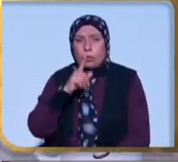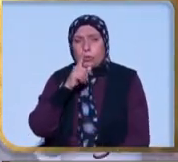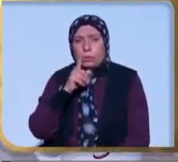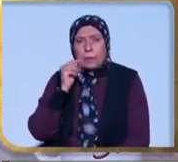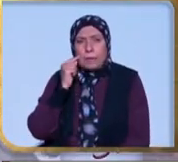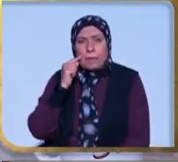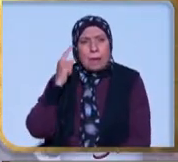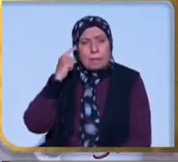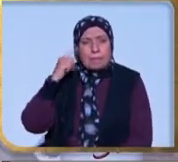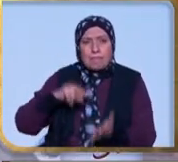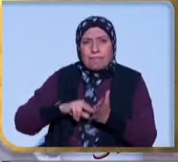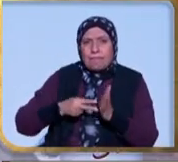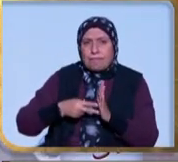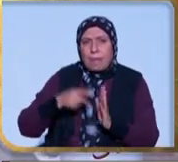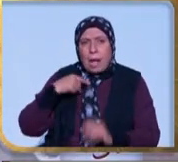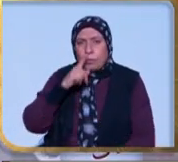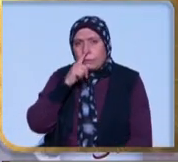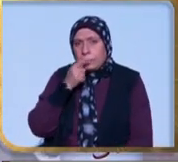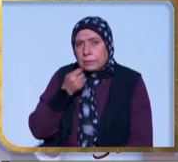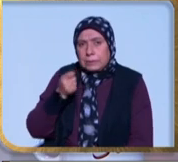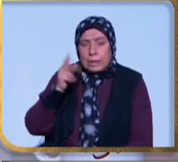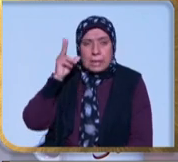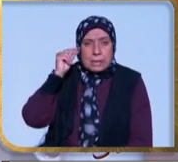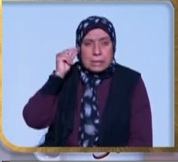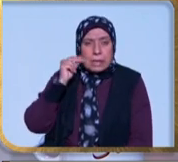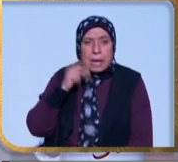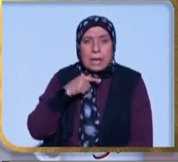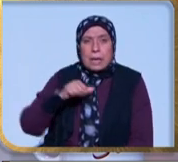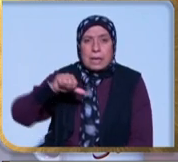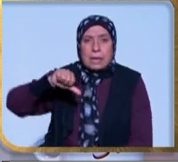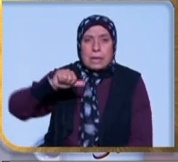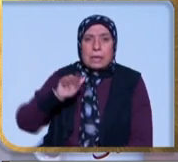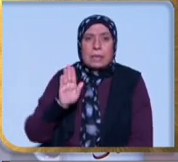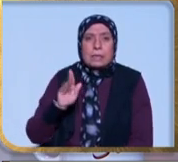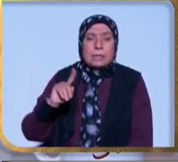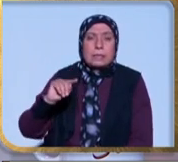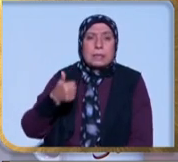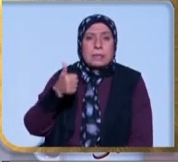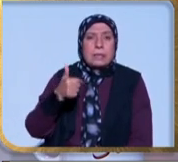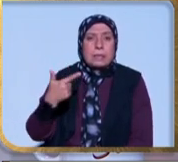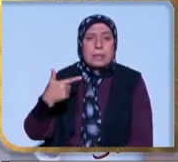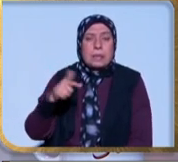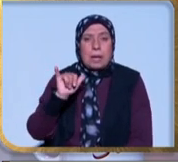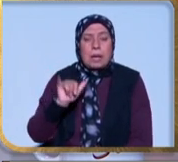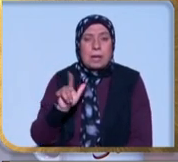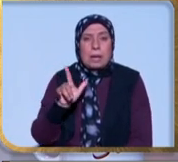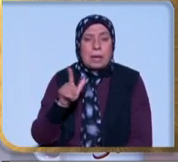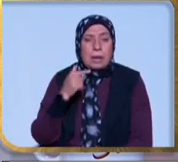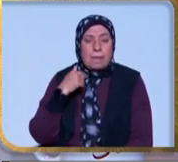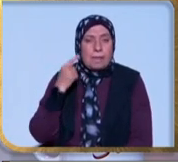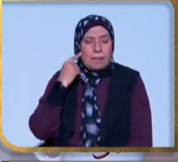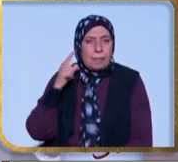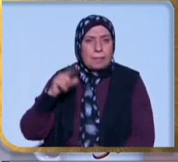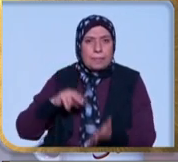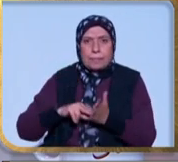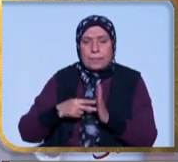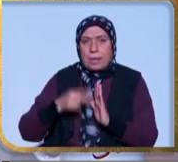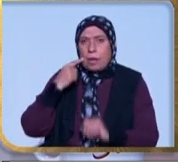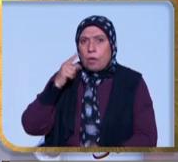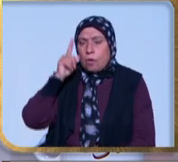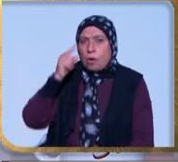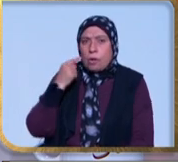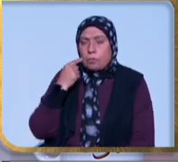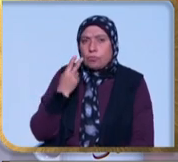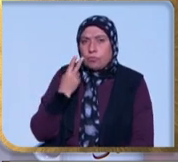موسى وبالذات المؤمنين منهم، فكان الله تعالى لفرعون بالمرصاد،